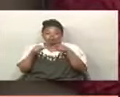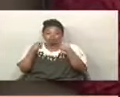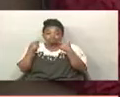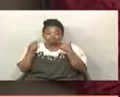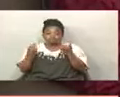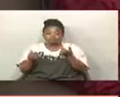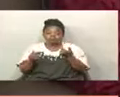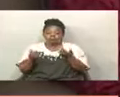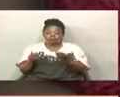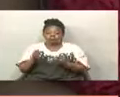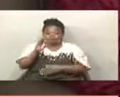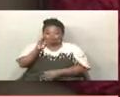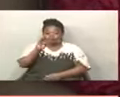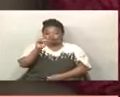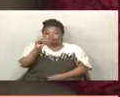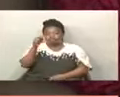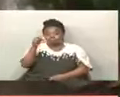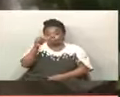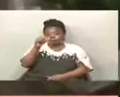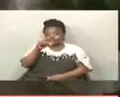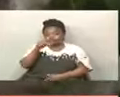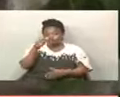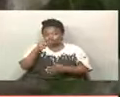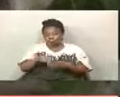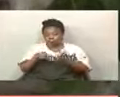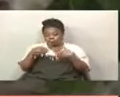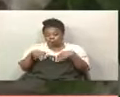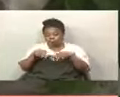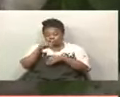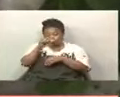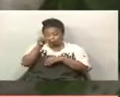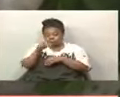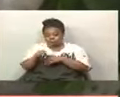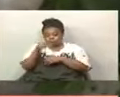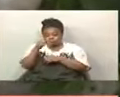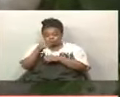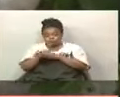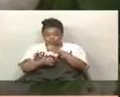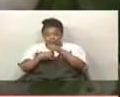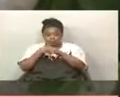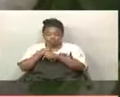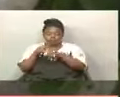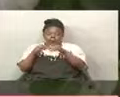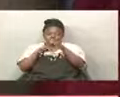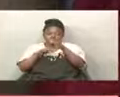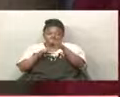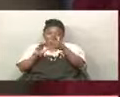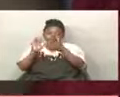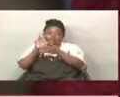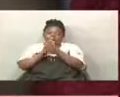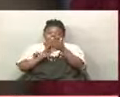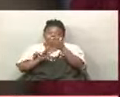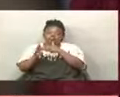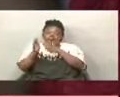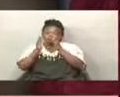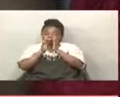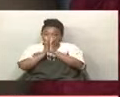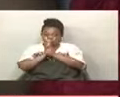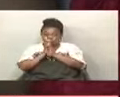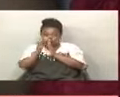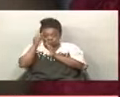Manjeri owa Bethel Healing Center ategeza nti kikulu buli muntu okumalako omwaka nga ali mu kubeerawo kwa Katonda. Tugenda kusabira